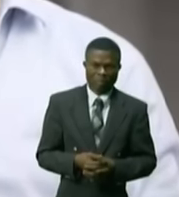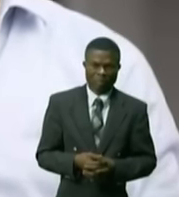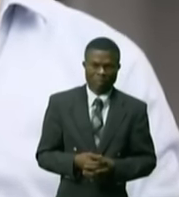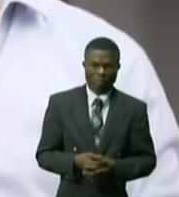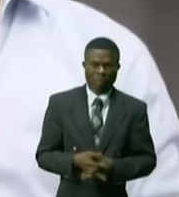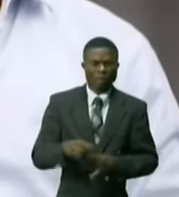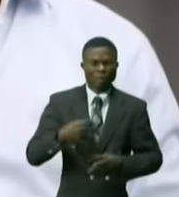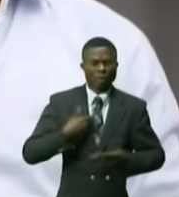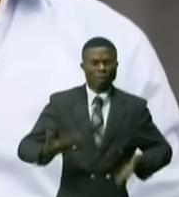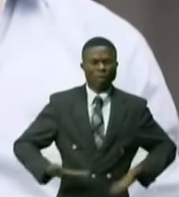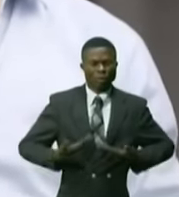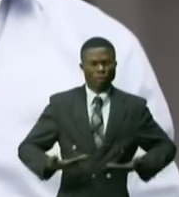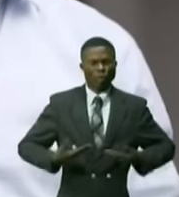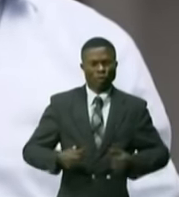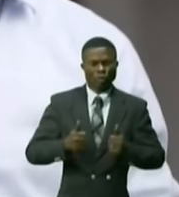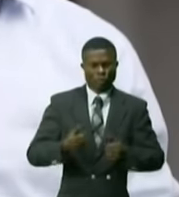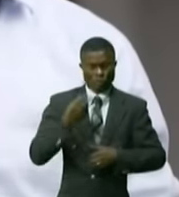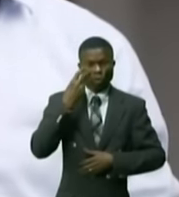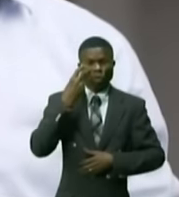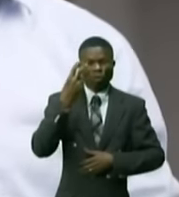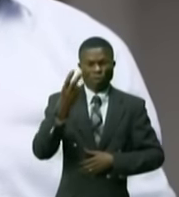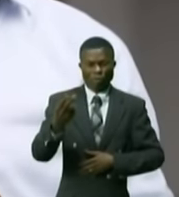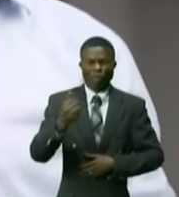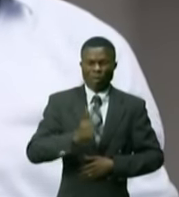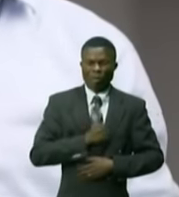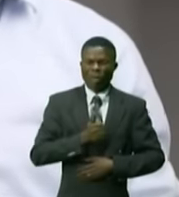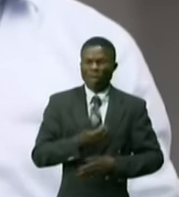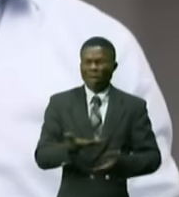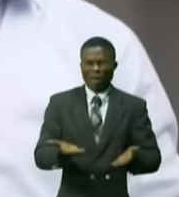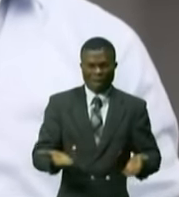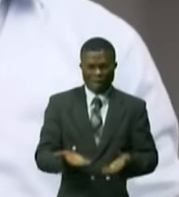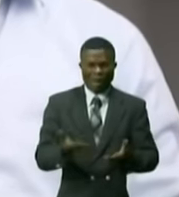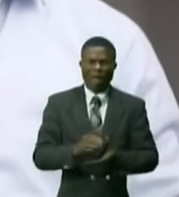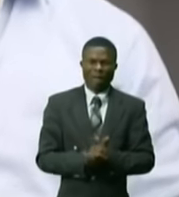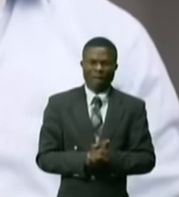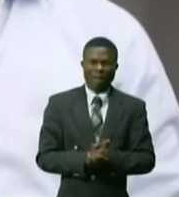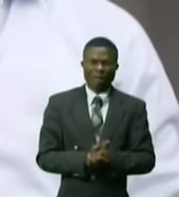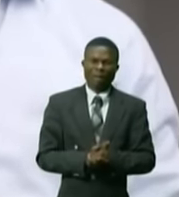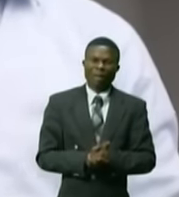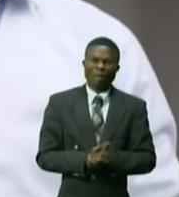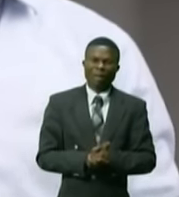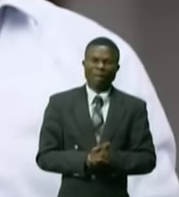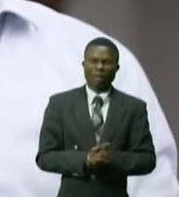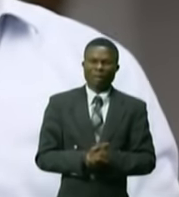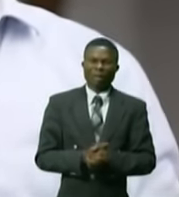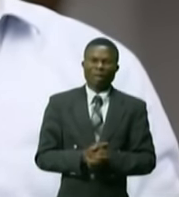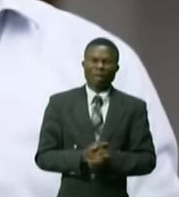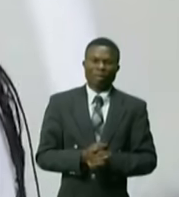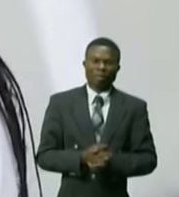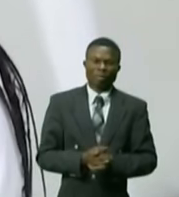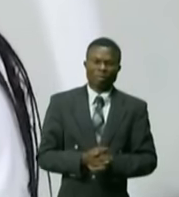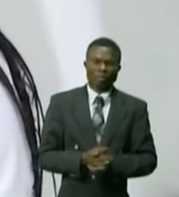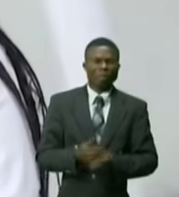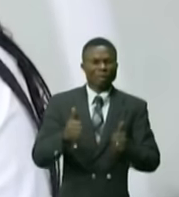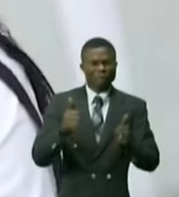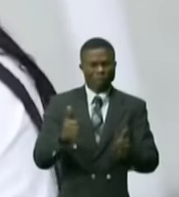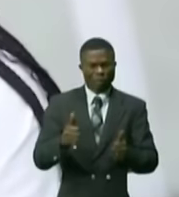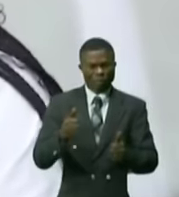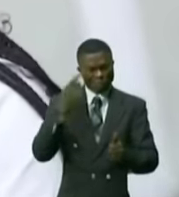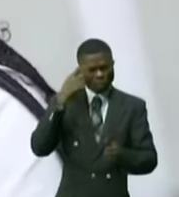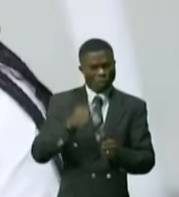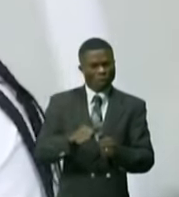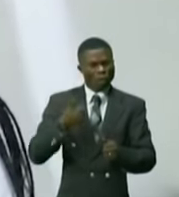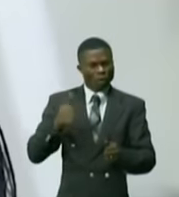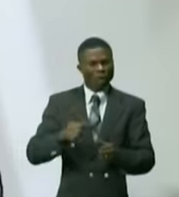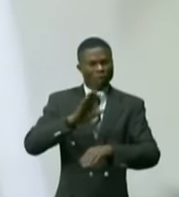suis agréablement surpris. J'ai vu l'air charrois, j'ai vu le bureau, je pense que c'est très bien. Pour éviter le